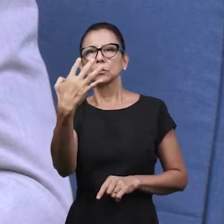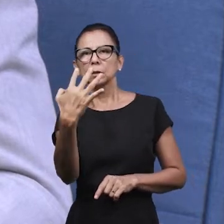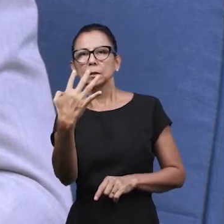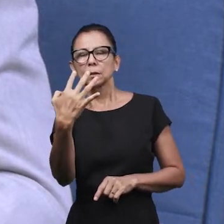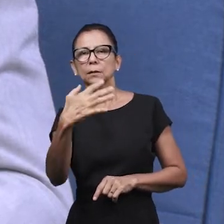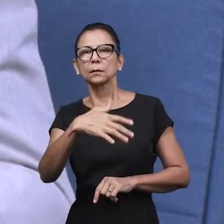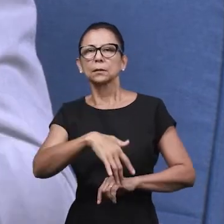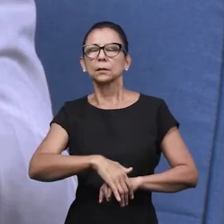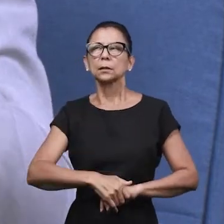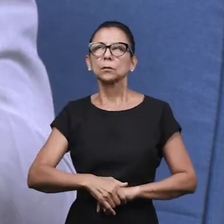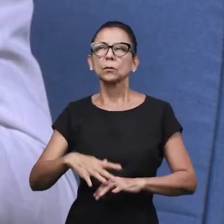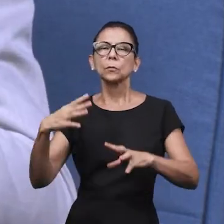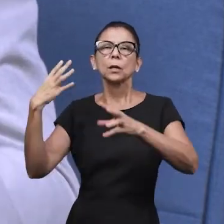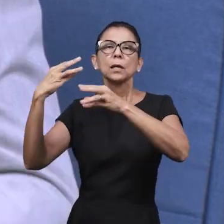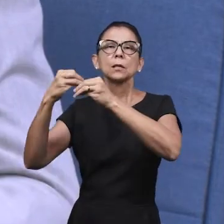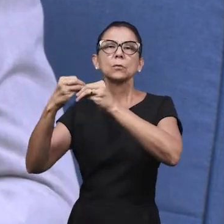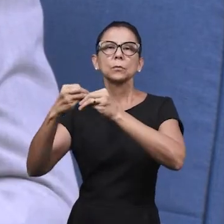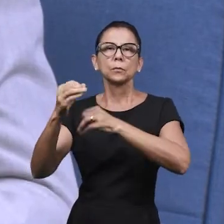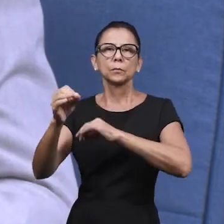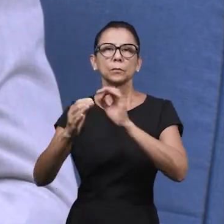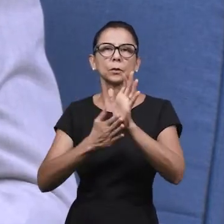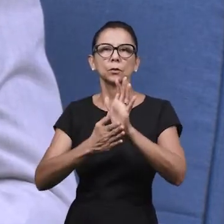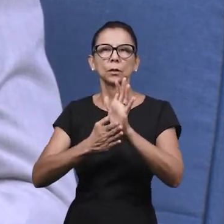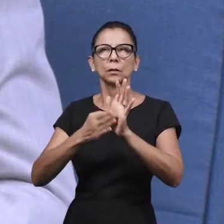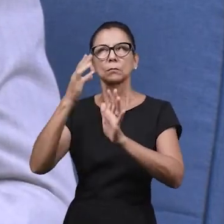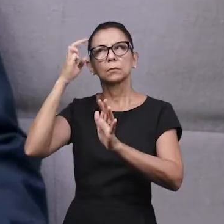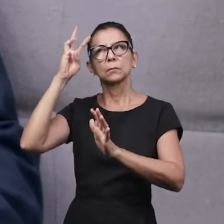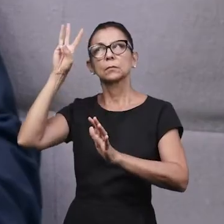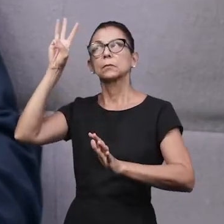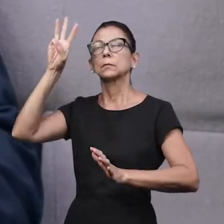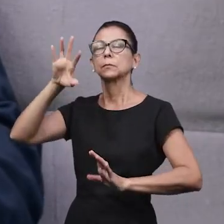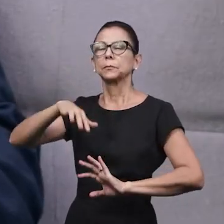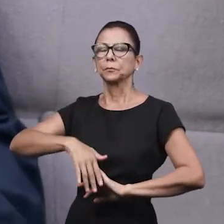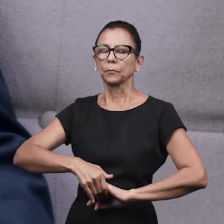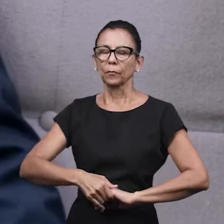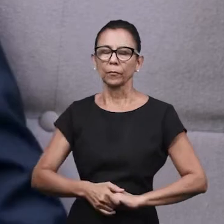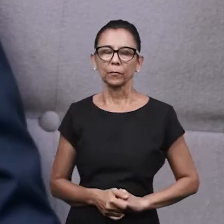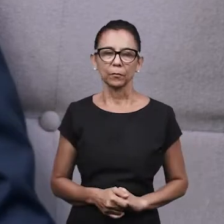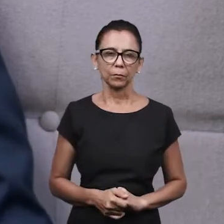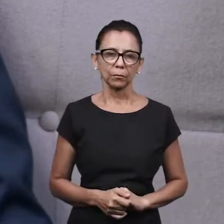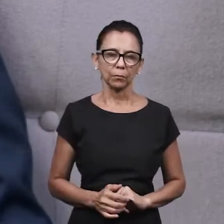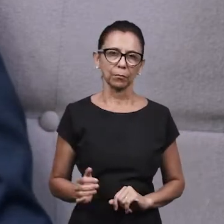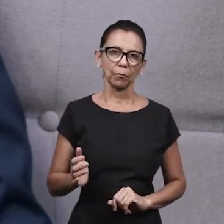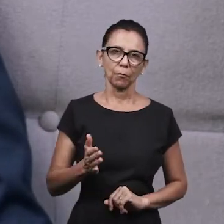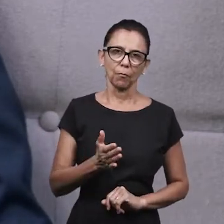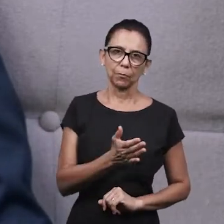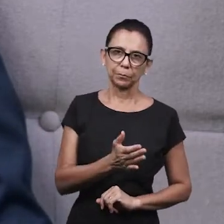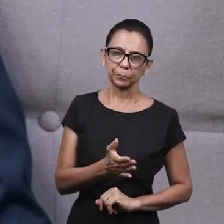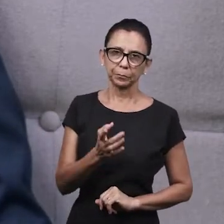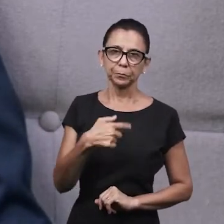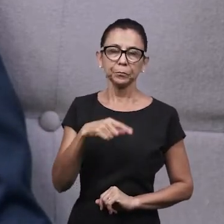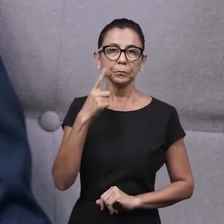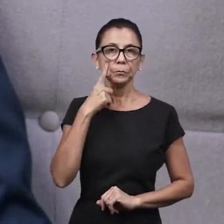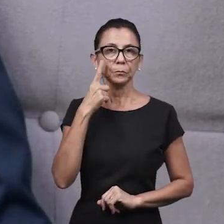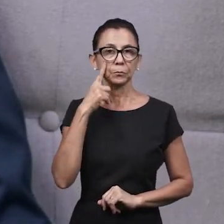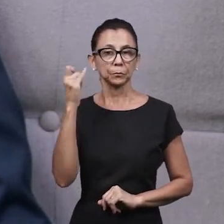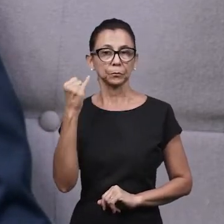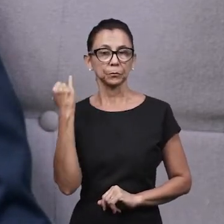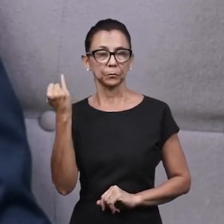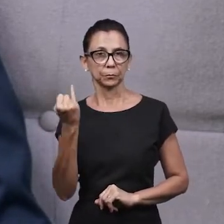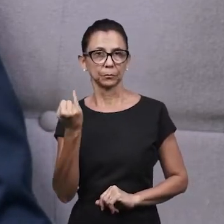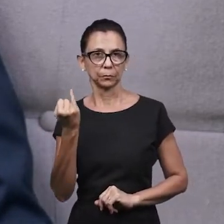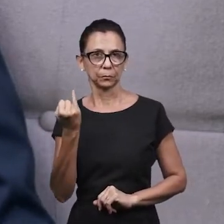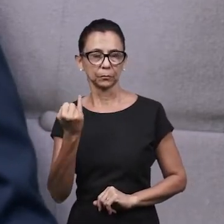jour? Très bien, aimé. Nous voyons l'importance du